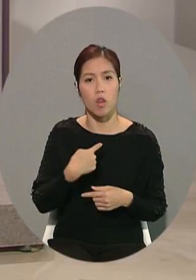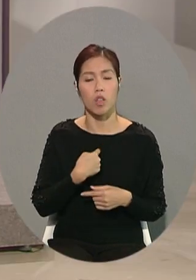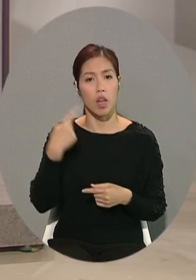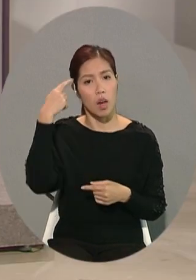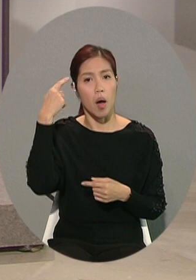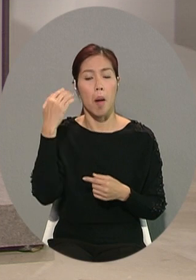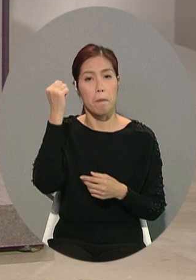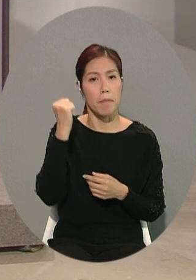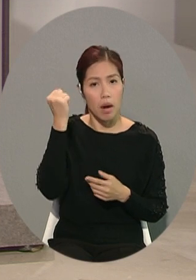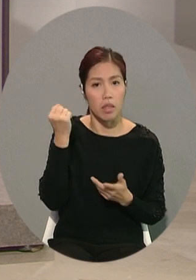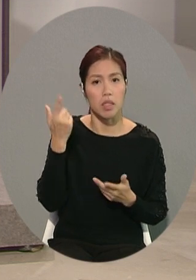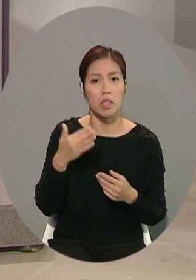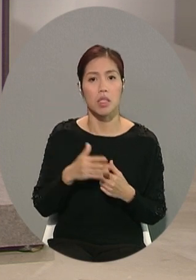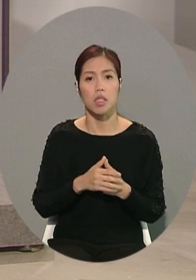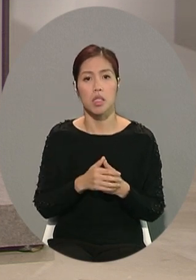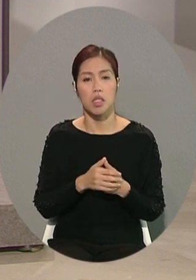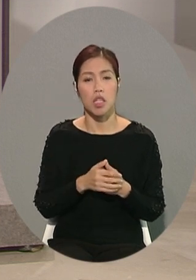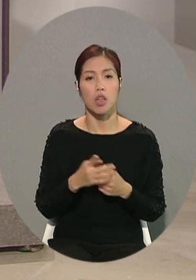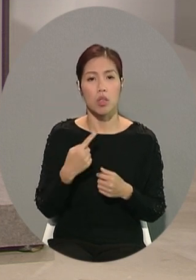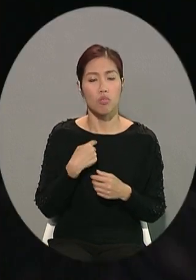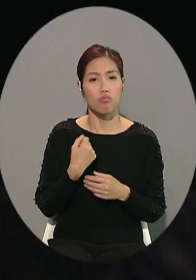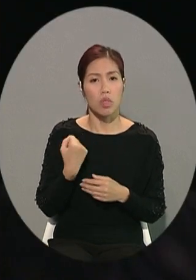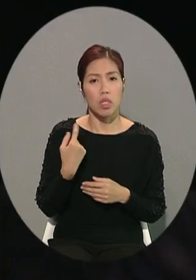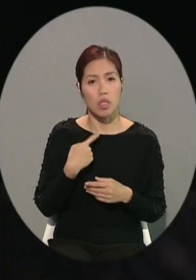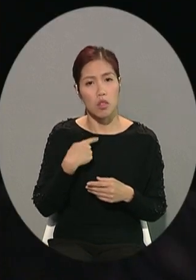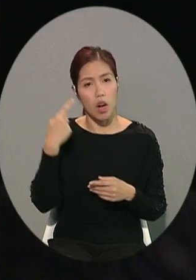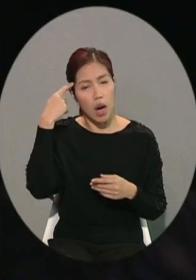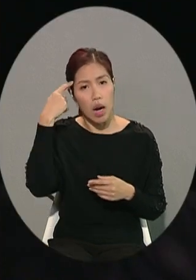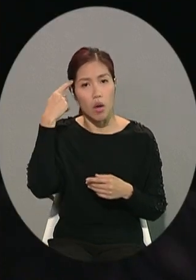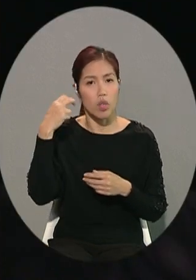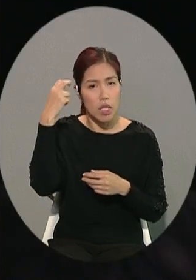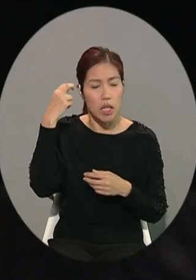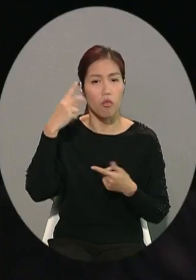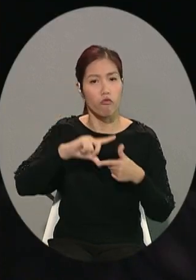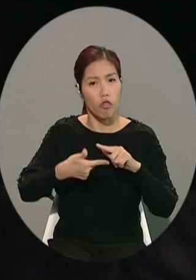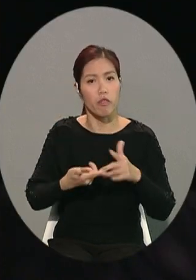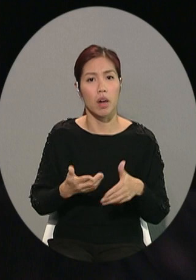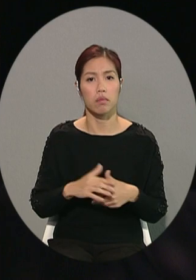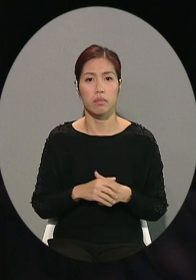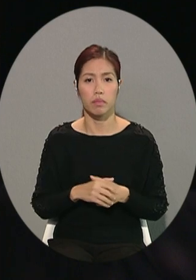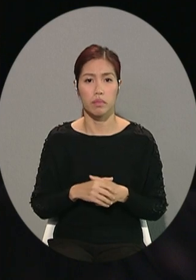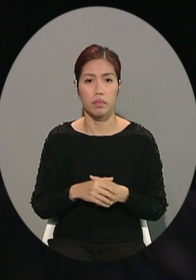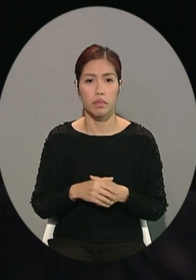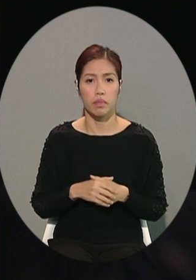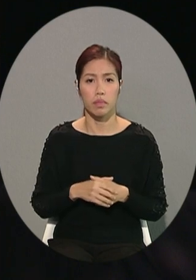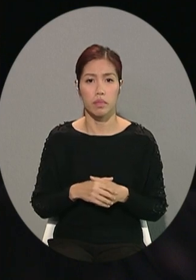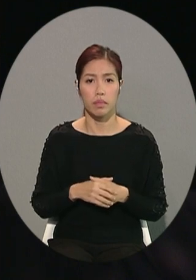班次啦，而唔係淨係寫封信入辦成功爭取啦。我哋都真係需要有一個嘅研究方案嘅係。